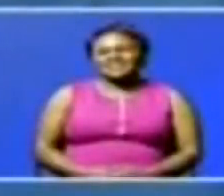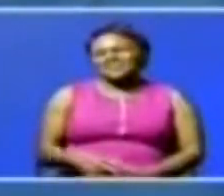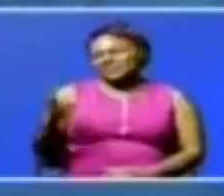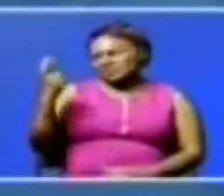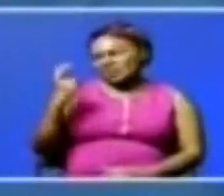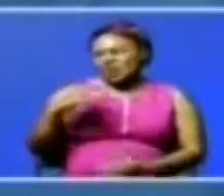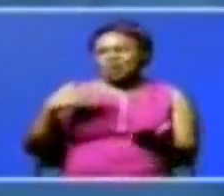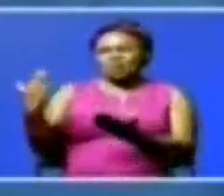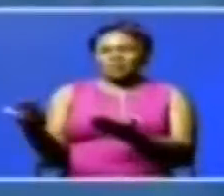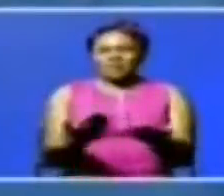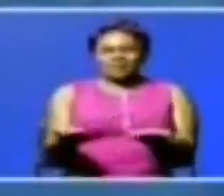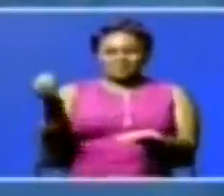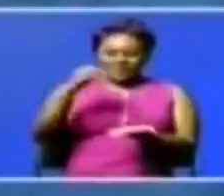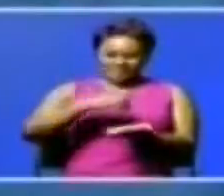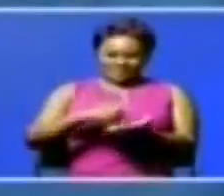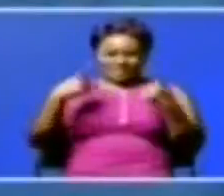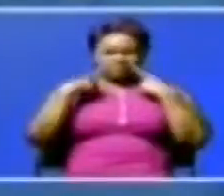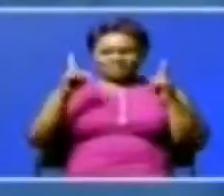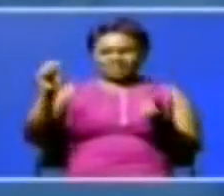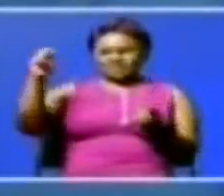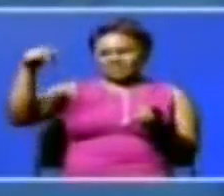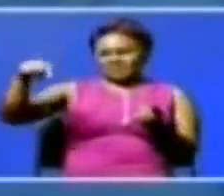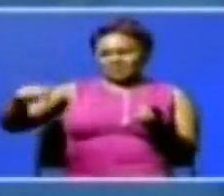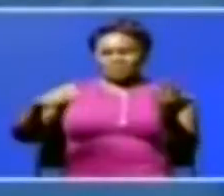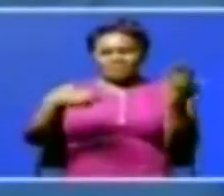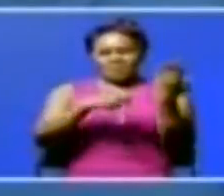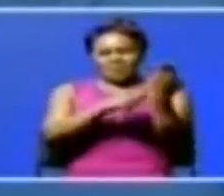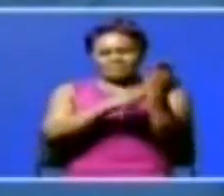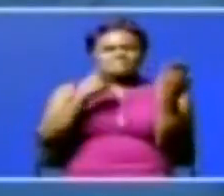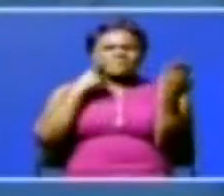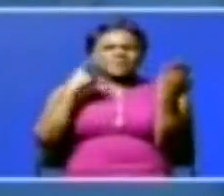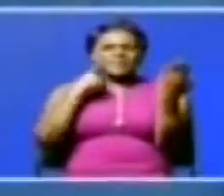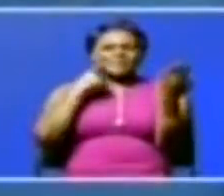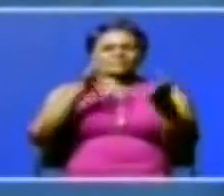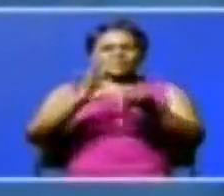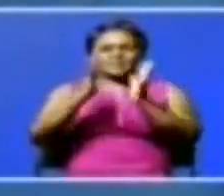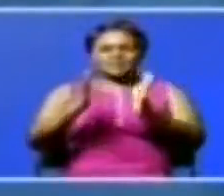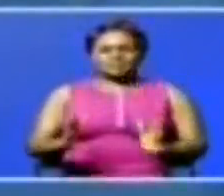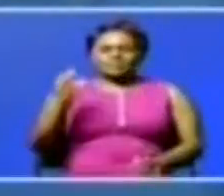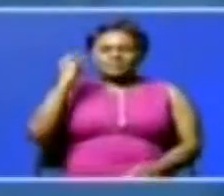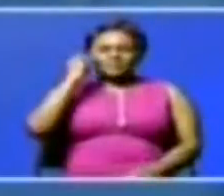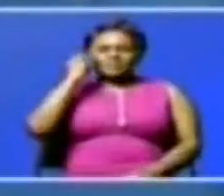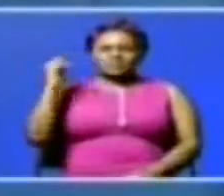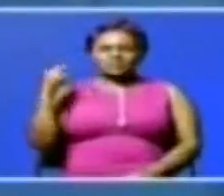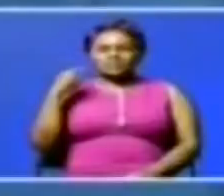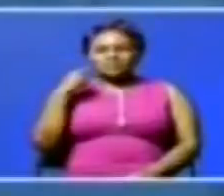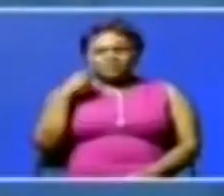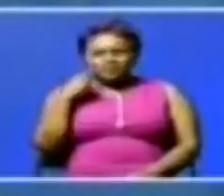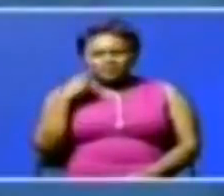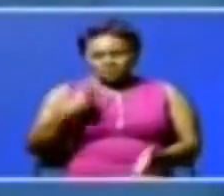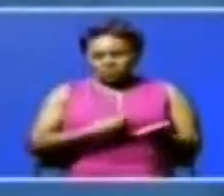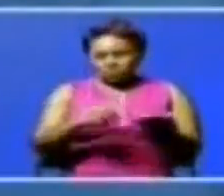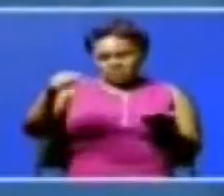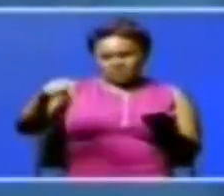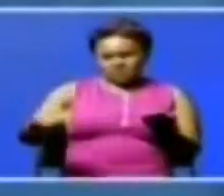Na mtazamaji, karibu tena, tuendelee na taarifa za KTN leo. Mimi ni Mary Kilobi, mtangazaji wa ishara nimeresha Owiti. Wiki hii